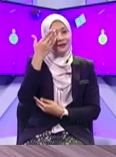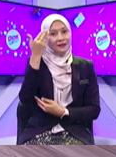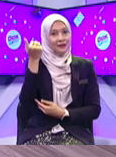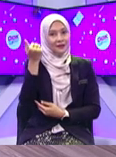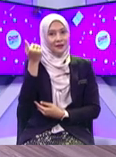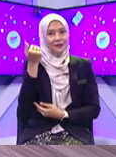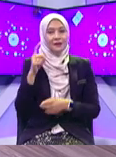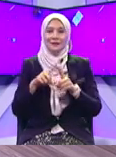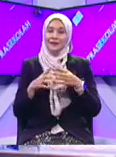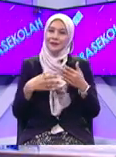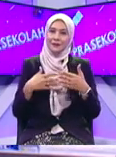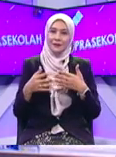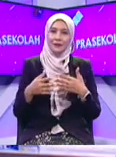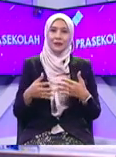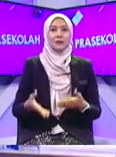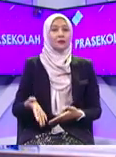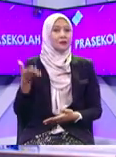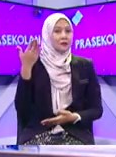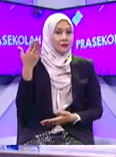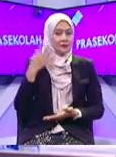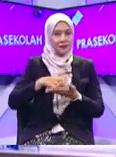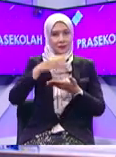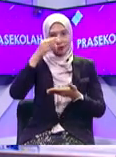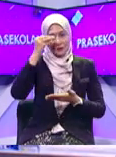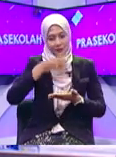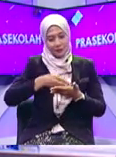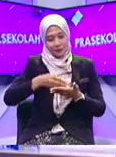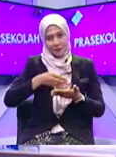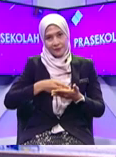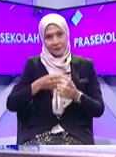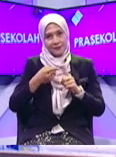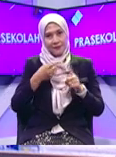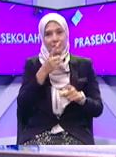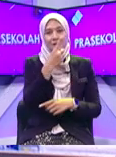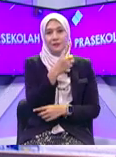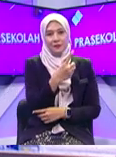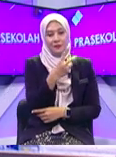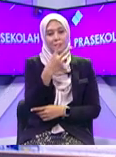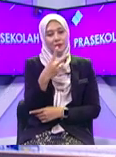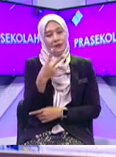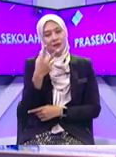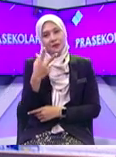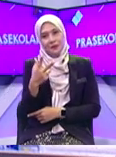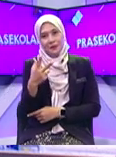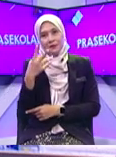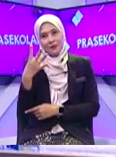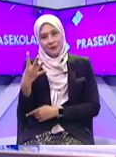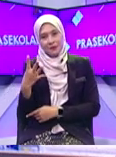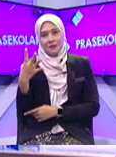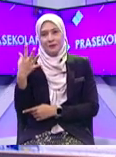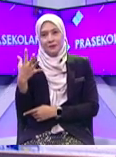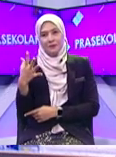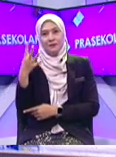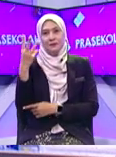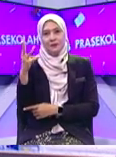kita udah belajar dalam pelajaran lepas contohnya membilang dan penemu 11 12 13 14 15